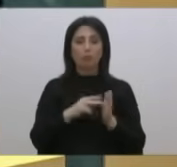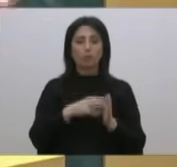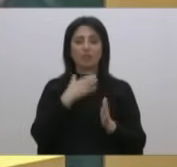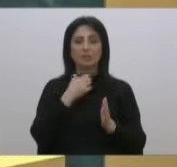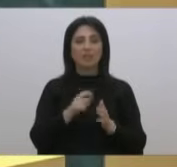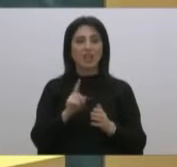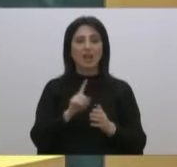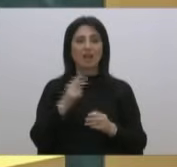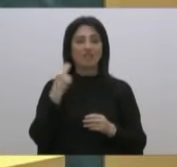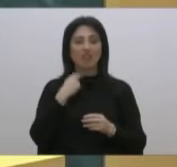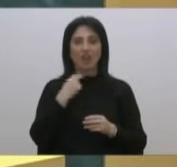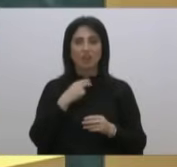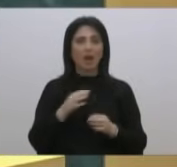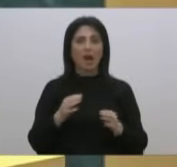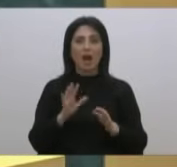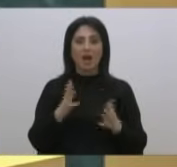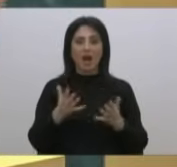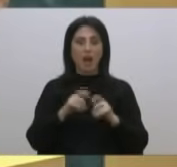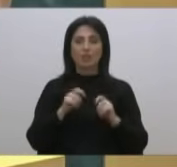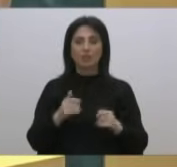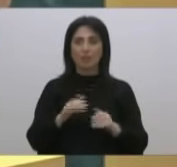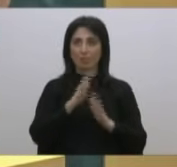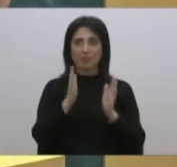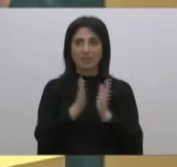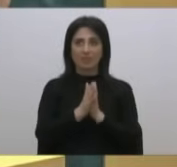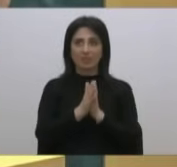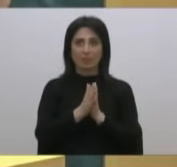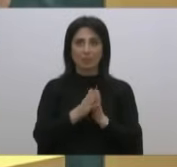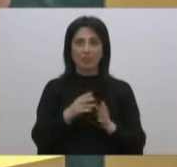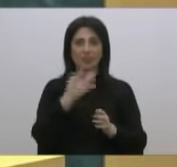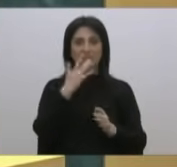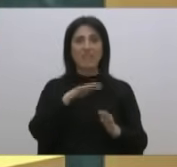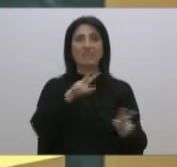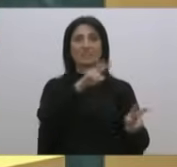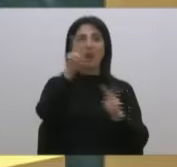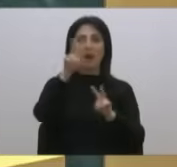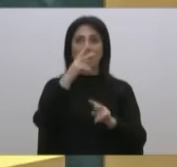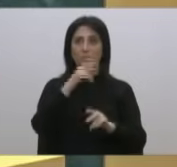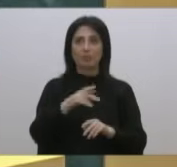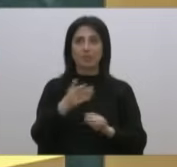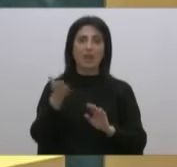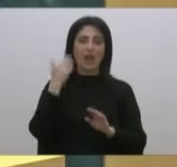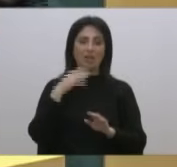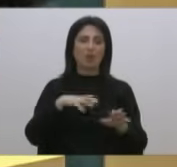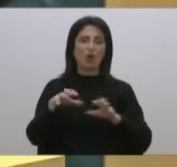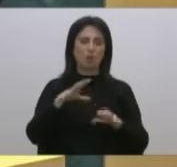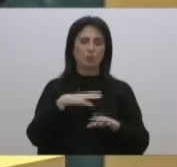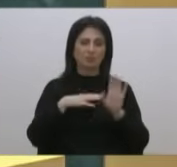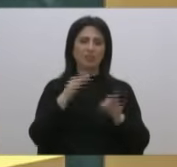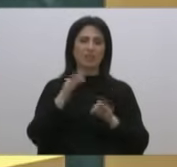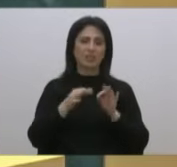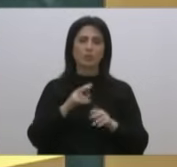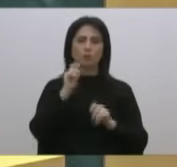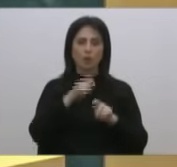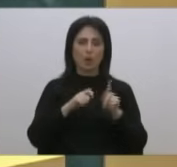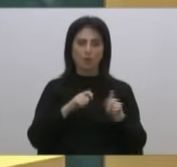ბიუჯეტის დეფიციტი, ან რა ვალი, ან რა გამჭვირვალობაზეა, მთლიანად არის საზღვაო ერთზე ჩამოკიდებული. არ ვამბობ ის ადრეც იყო კორუფცია